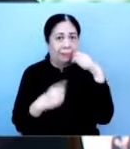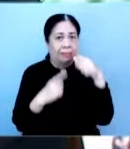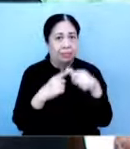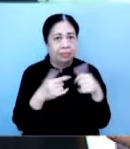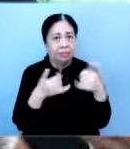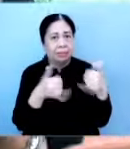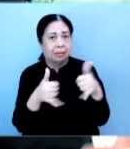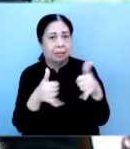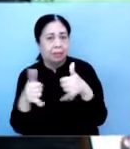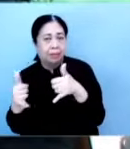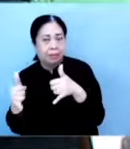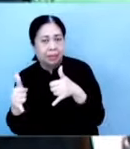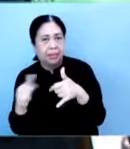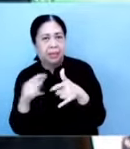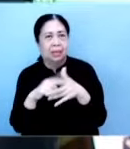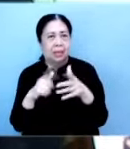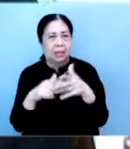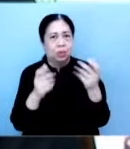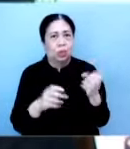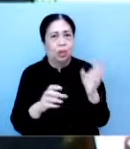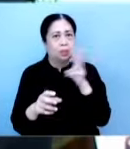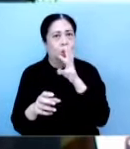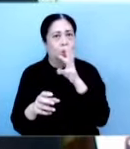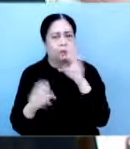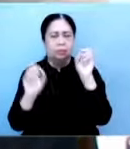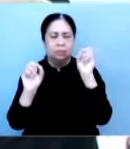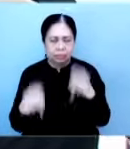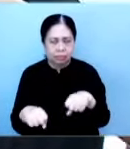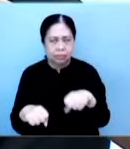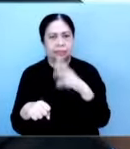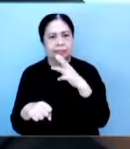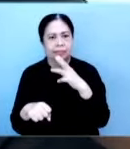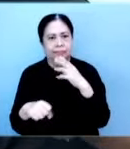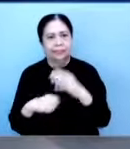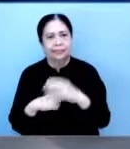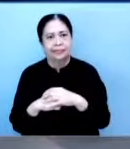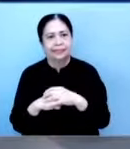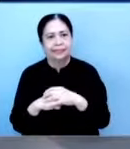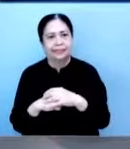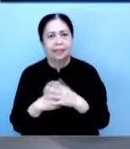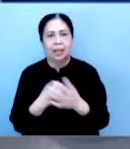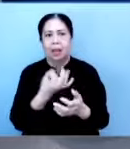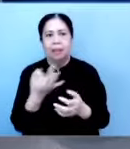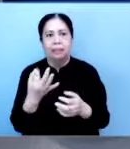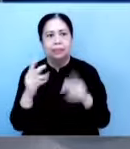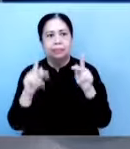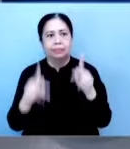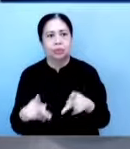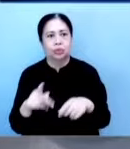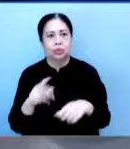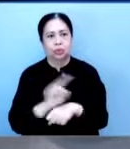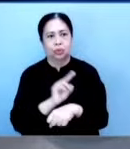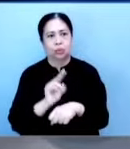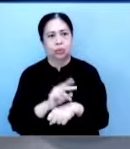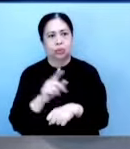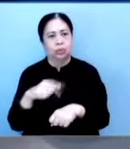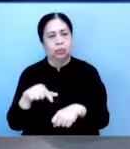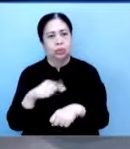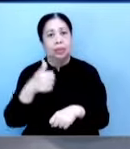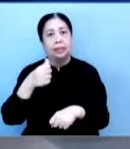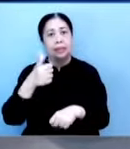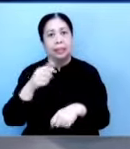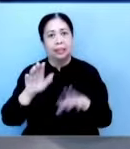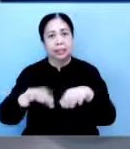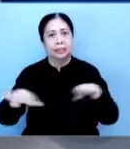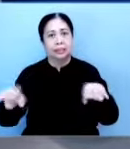mga kids then kapag gusto na nilang basahin pwede na rin pangilang PSO maam sir sa 10 kids